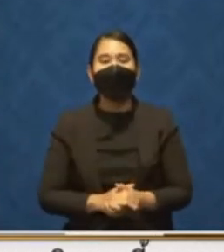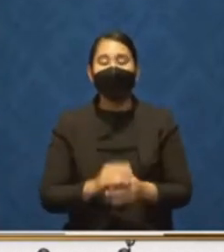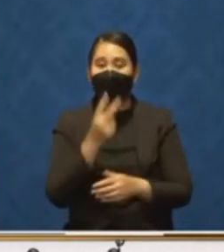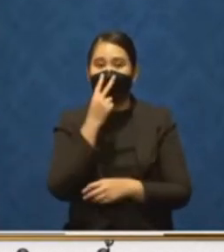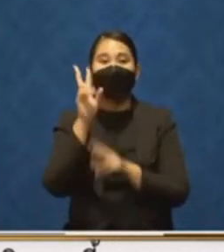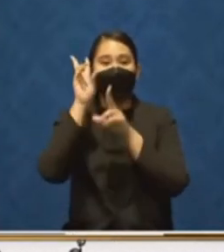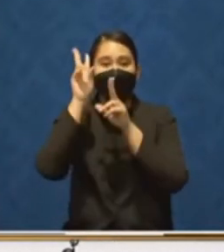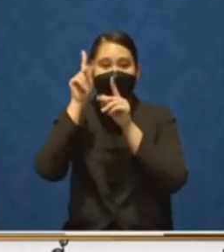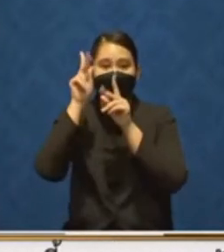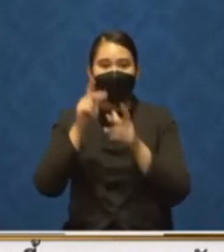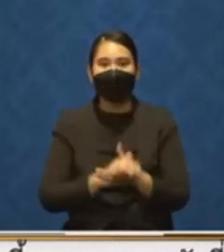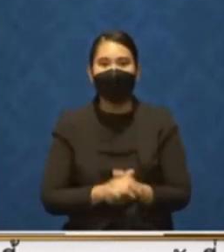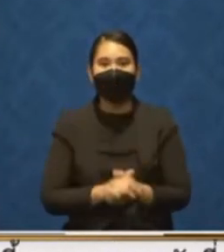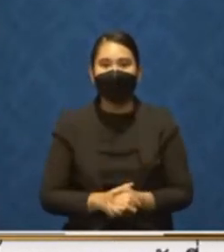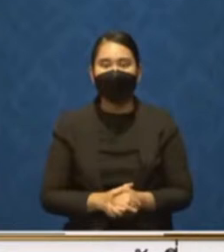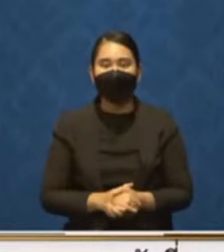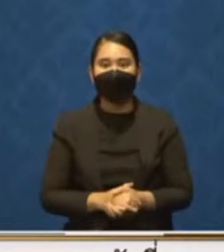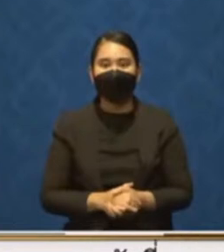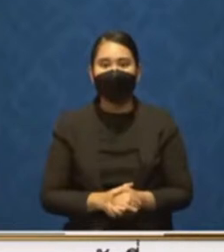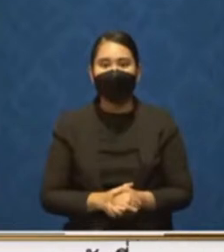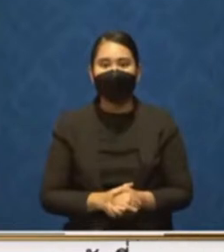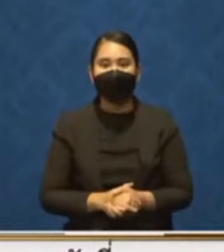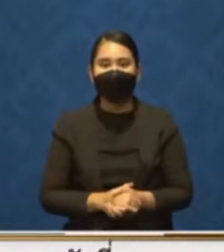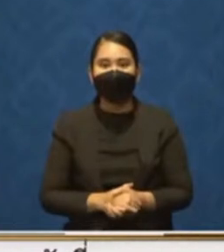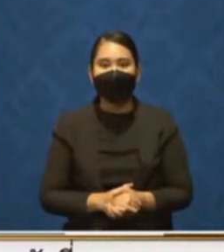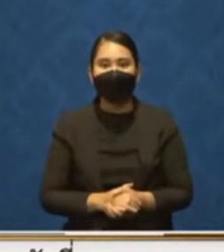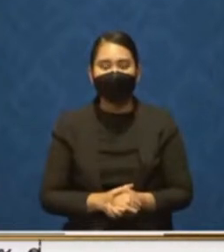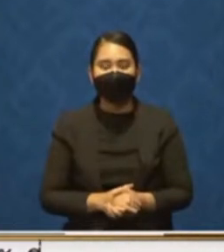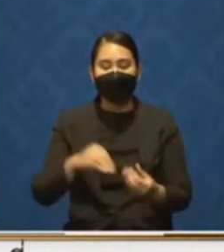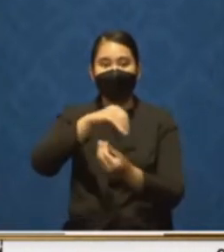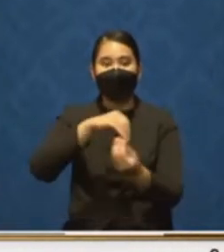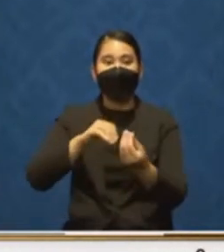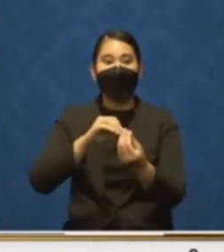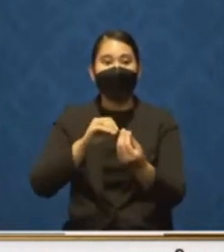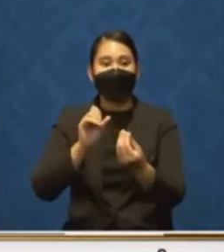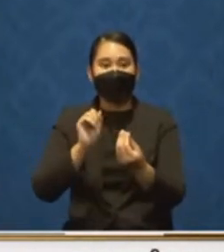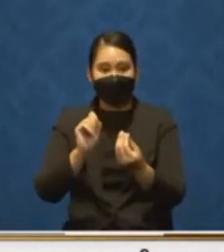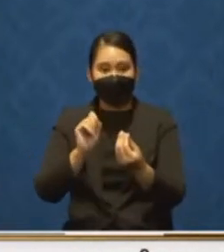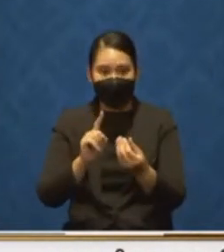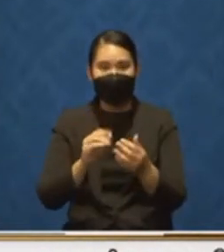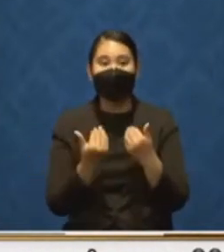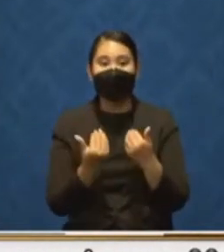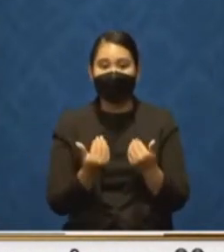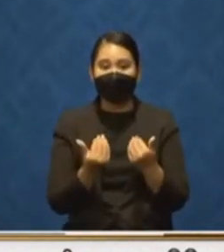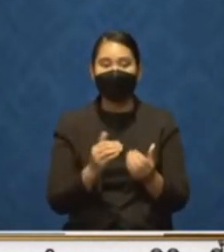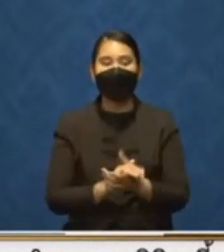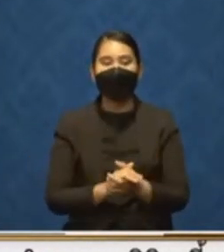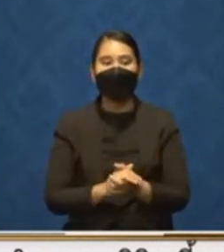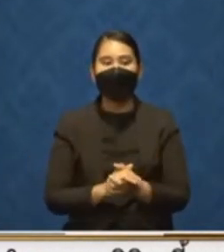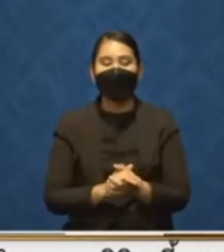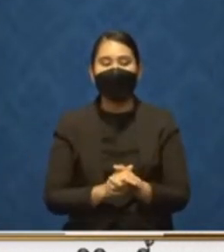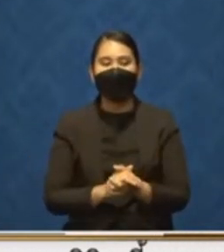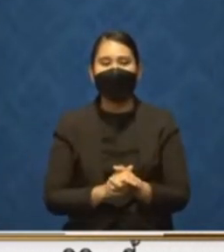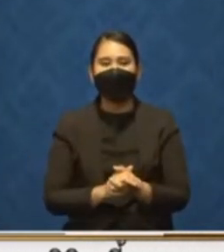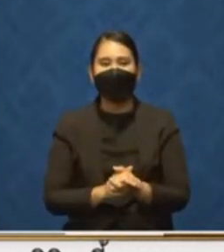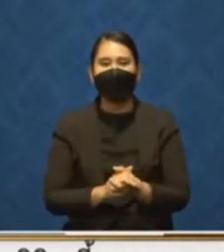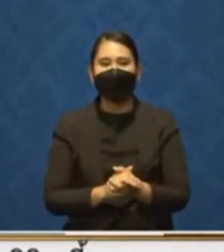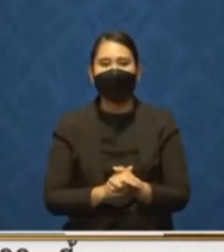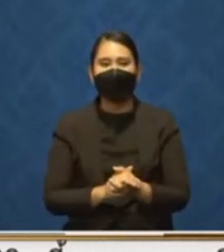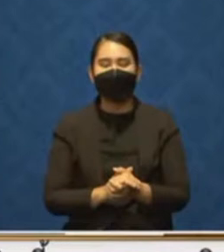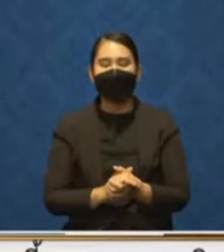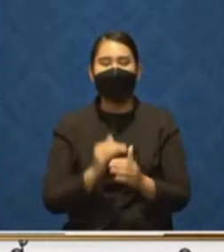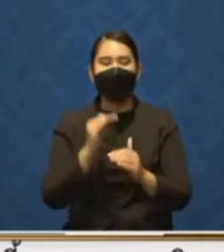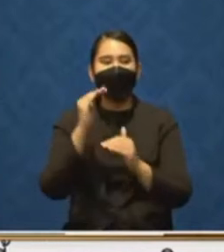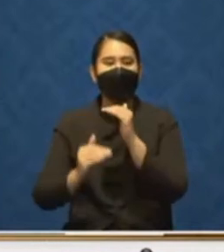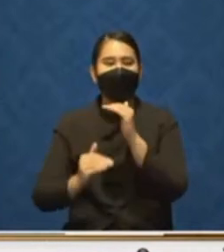นะในเรื่องของสติการตกของวีรุ่นนี้ก็เรียนว่าเป็นรุ่น Star Linerนะครับพัฒนา